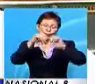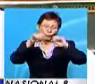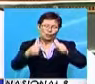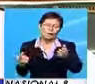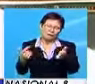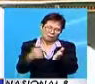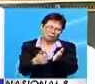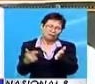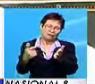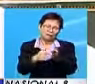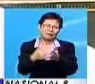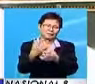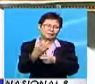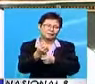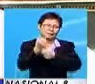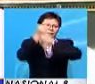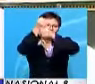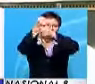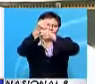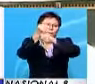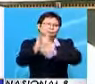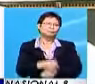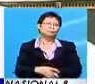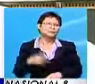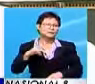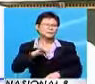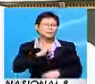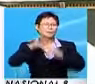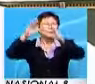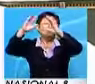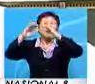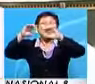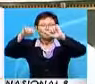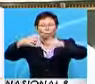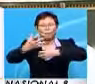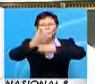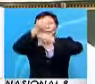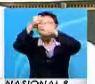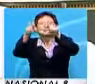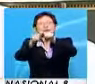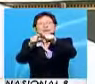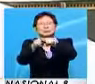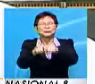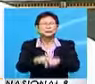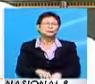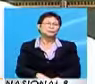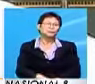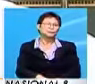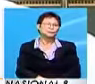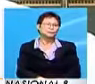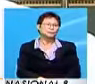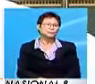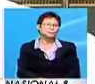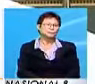mengulang balik kita punya history lah. Dan saya berharap juga kita dapat menjuari lah seperti manalah pasukan lakan. Sebab orang